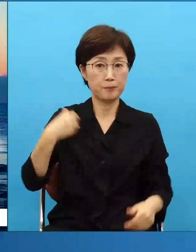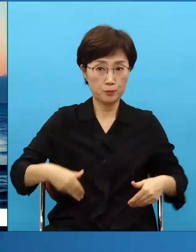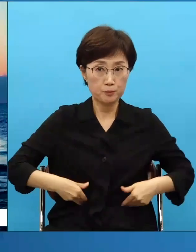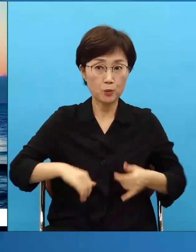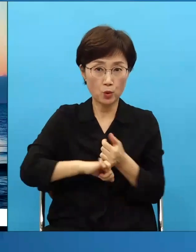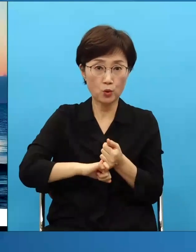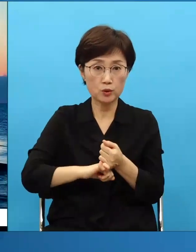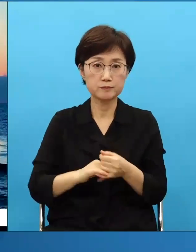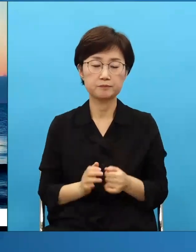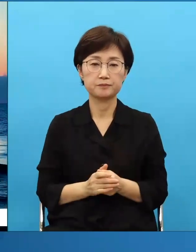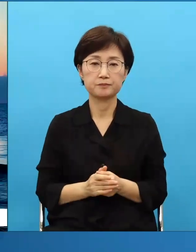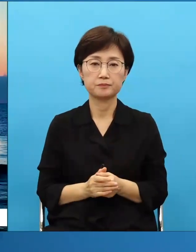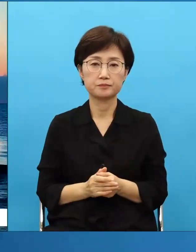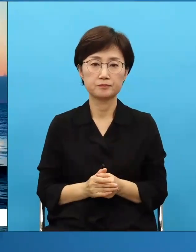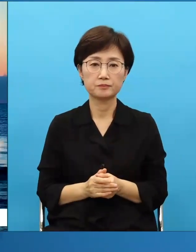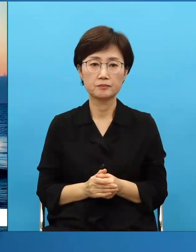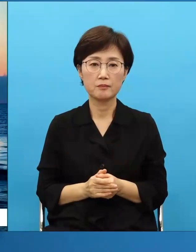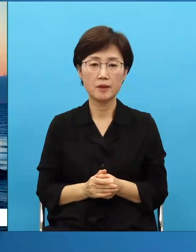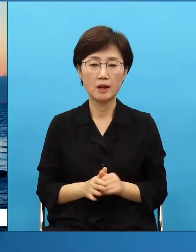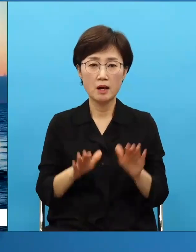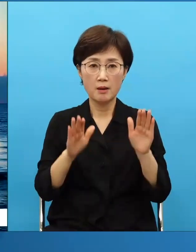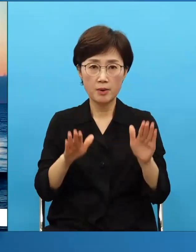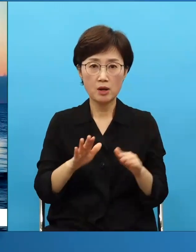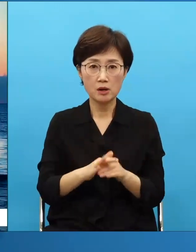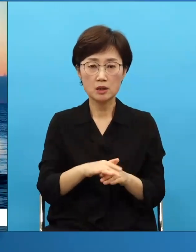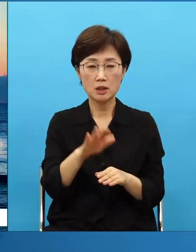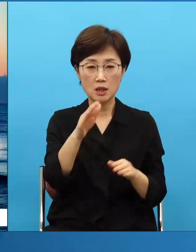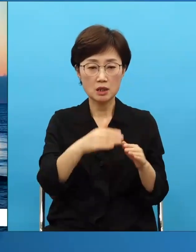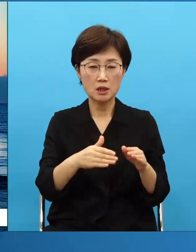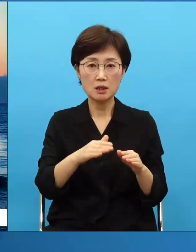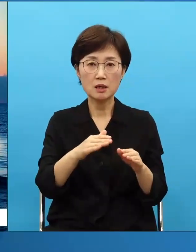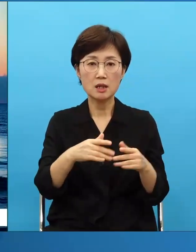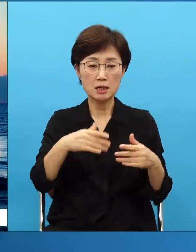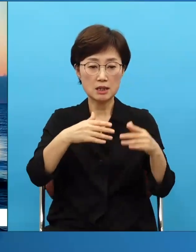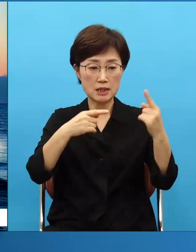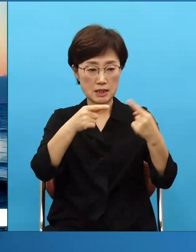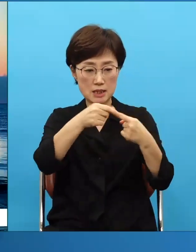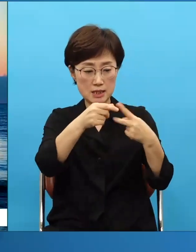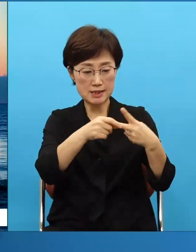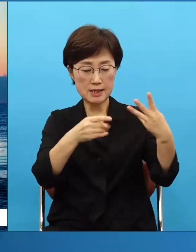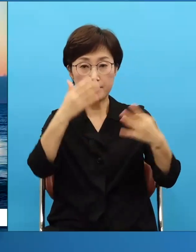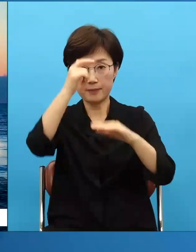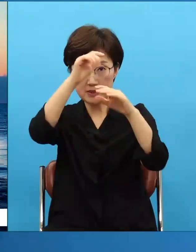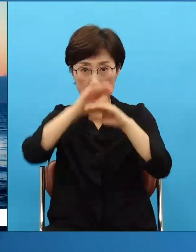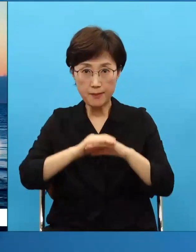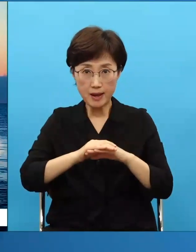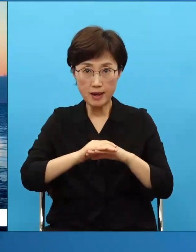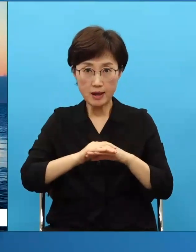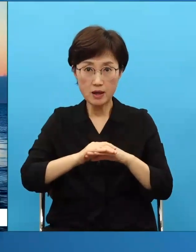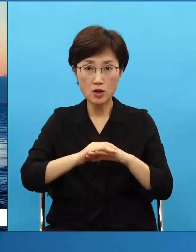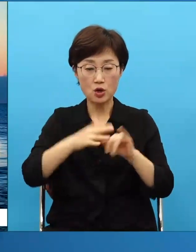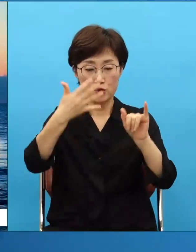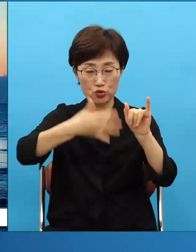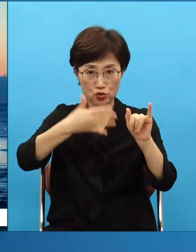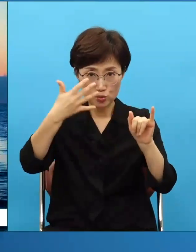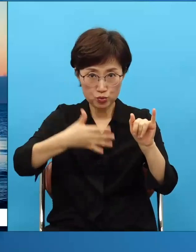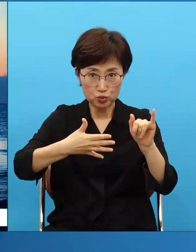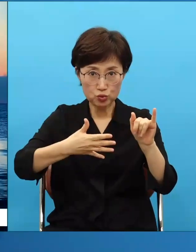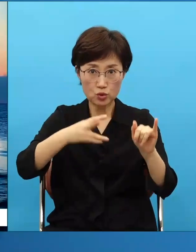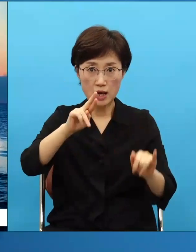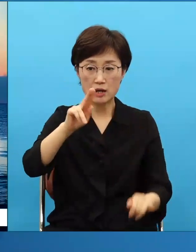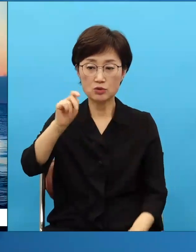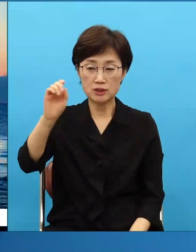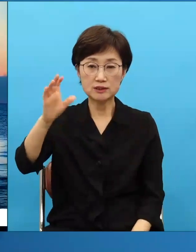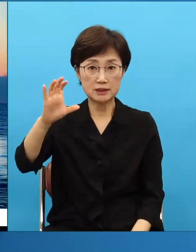2024 원단기도회는 본부 공식 채널로만 생중계됩니다. RUTC TV와 유튜브 채널 위다락 RUTC TV를